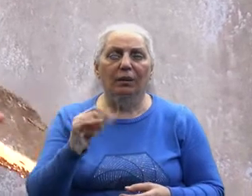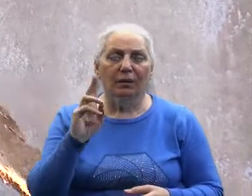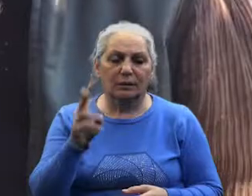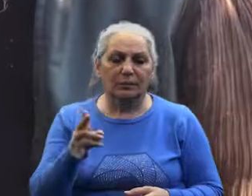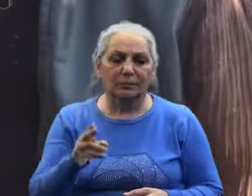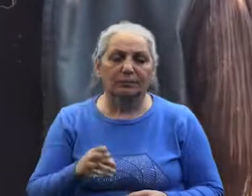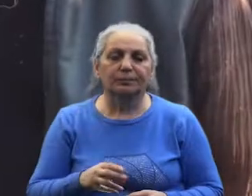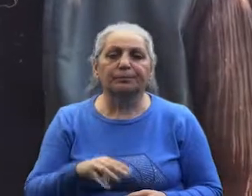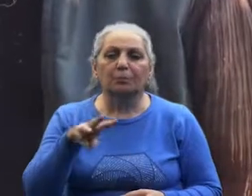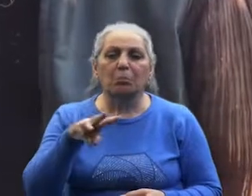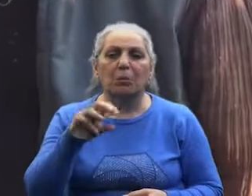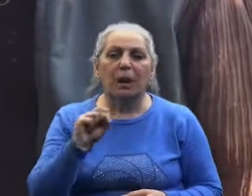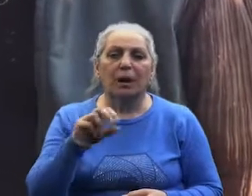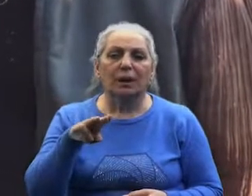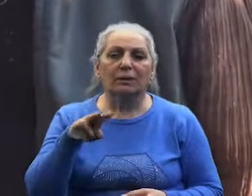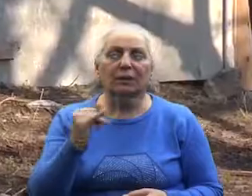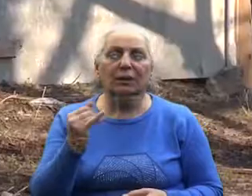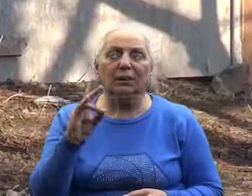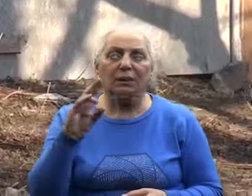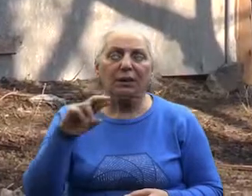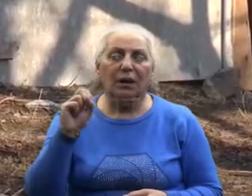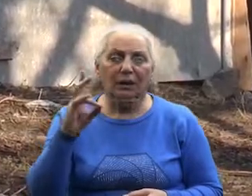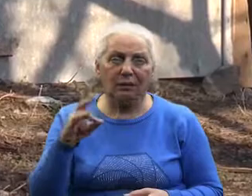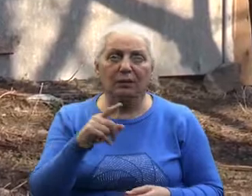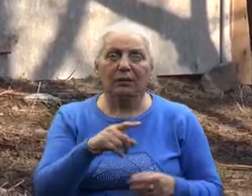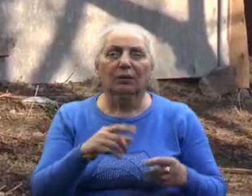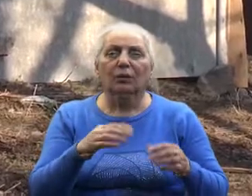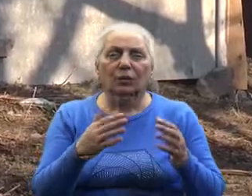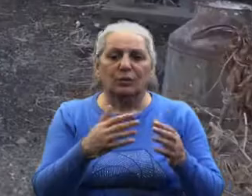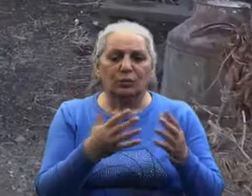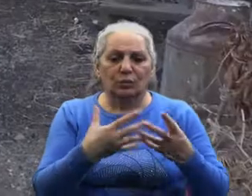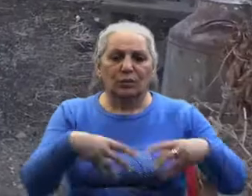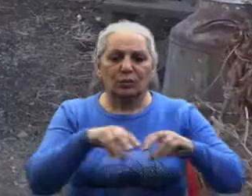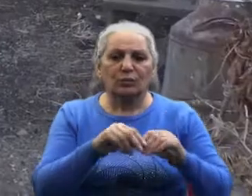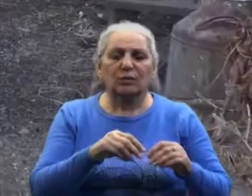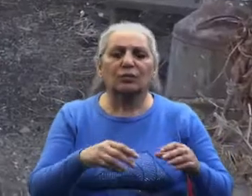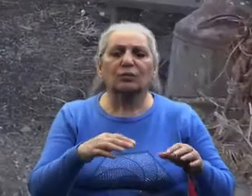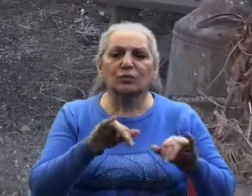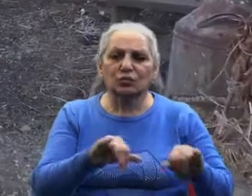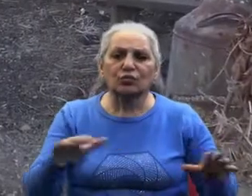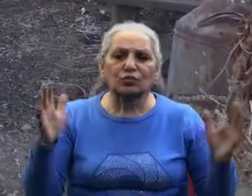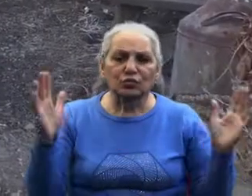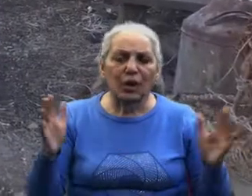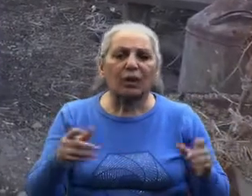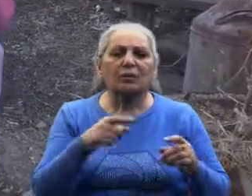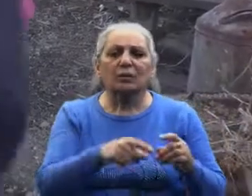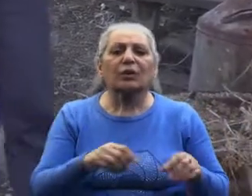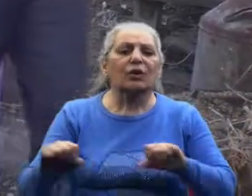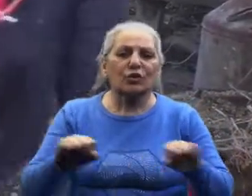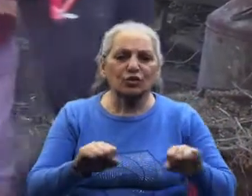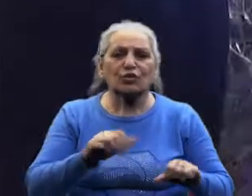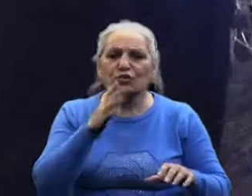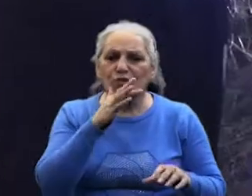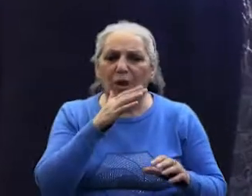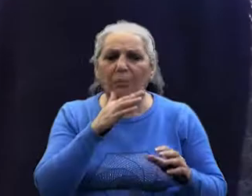Մատինյանը։ Մատինյանների բազմանդամ ընտանիքը ևս բնակվում է Ֆին տնակում, երկրաշարժը նրանցից խլեց և հարազատների, և Քարաշեն